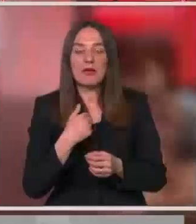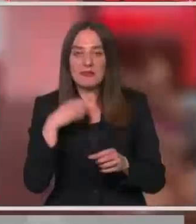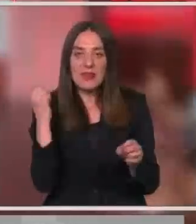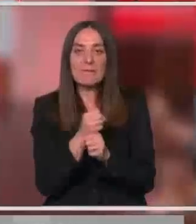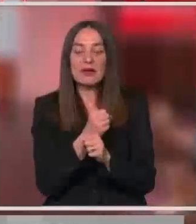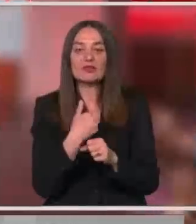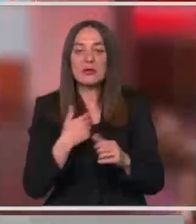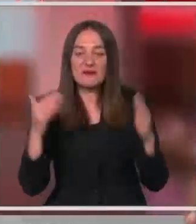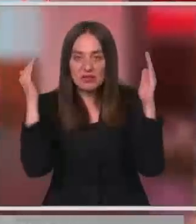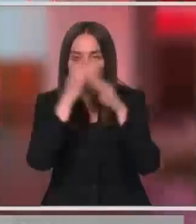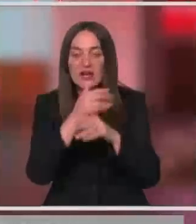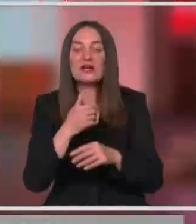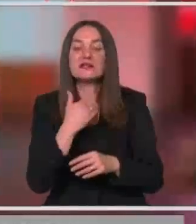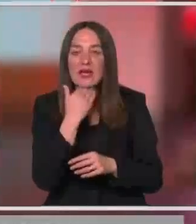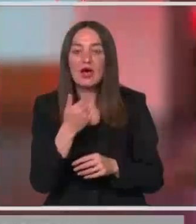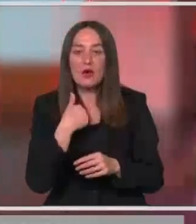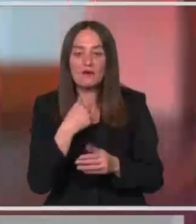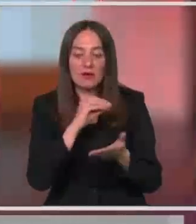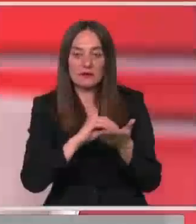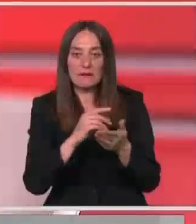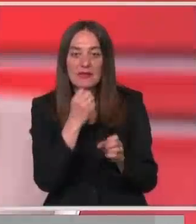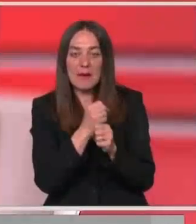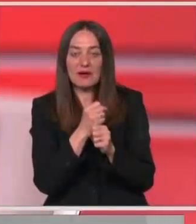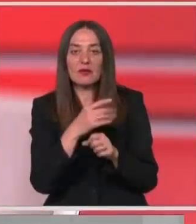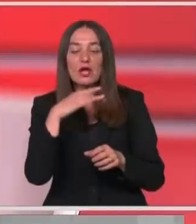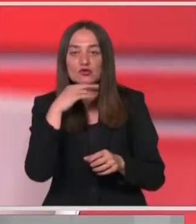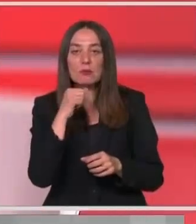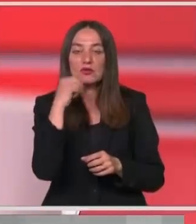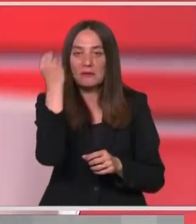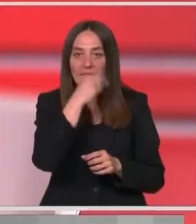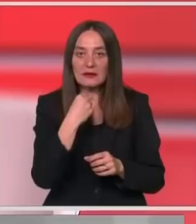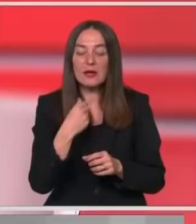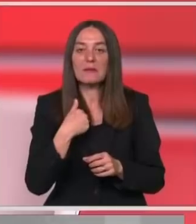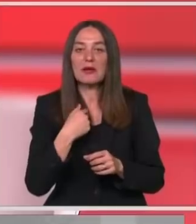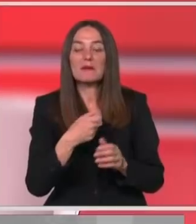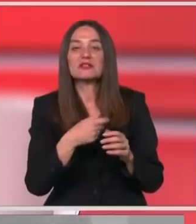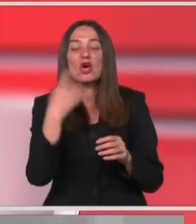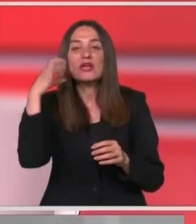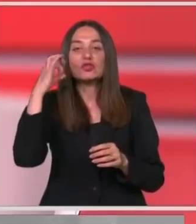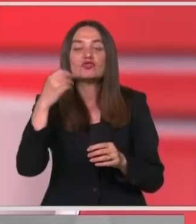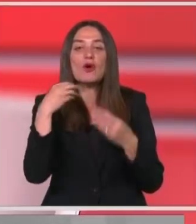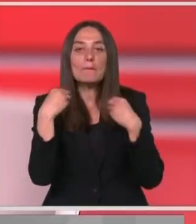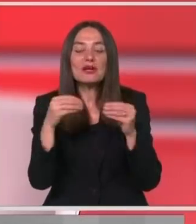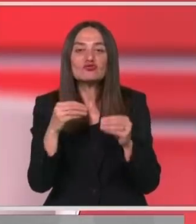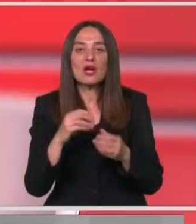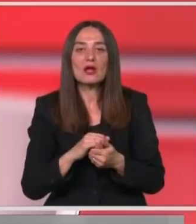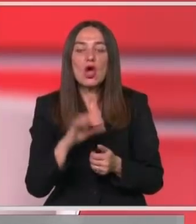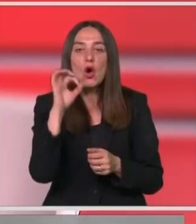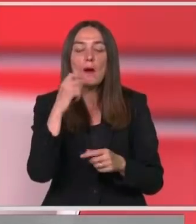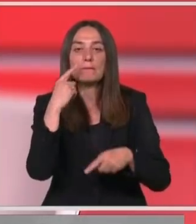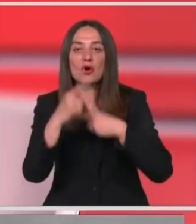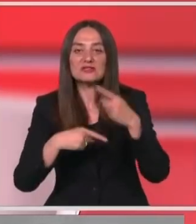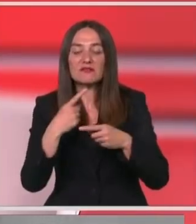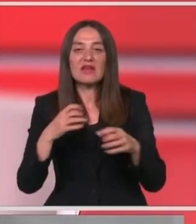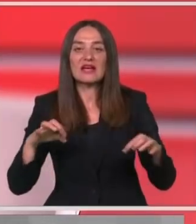sam večeras, iako mi ovaj termin smo napravili subotom i nedeljom, da bismo isključivo pričali o posljedicama